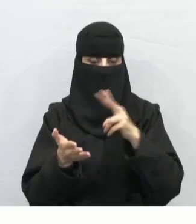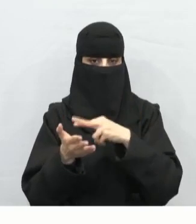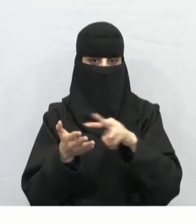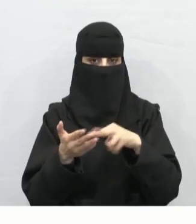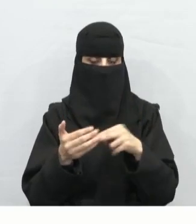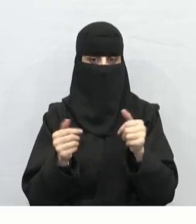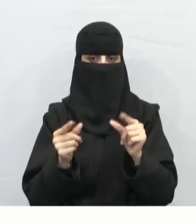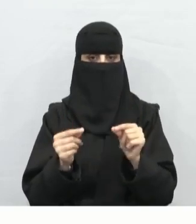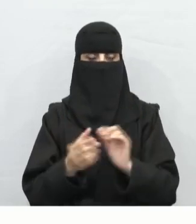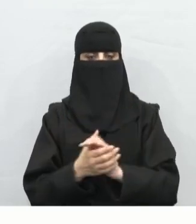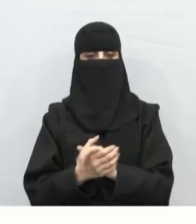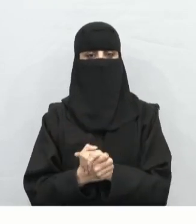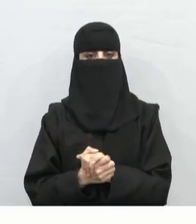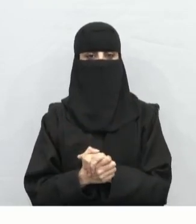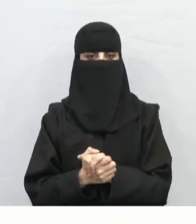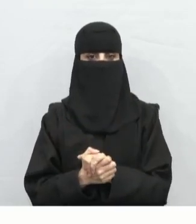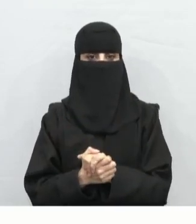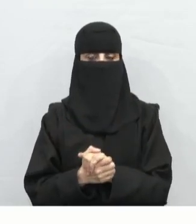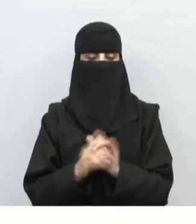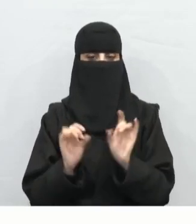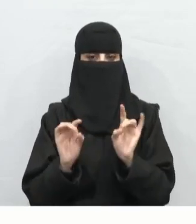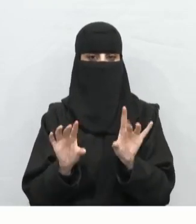احسنتم قراءه مميزه واصلوا